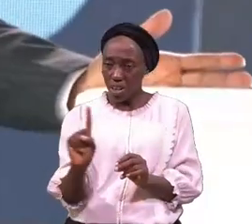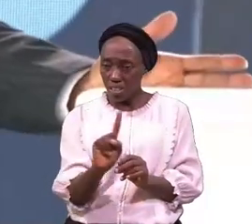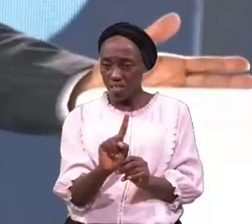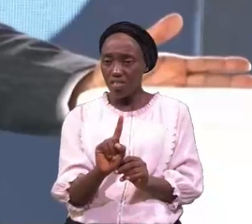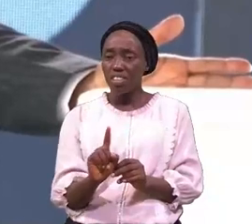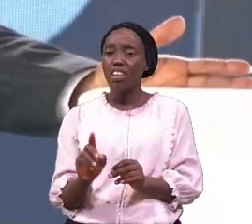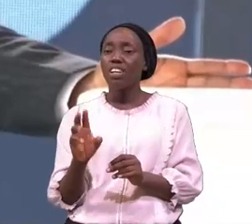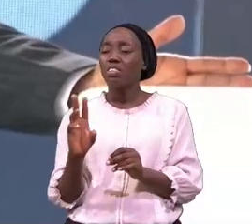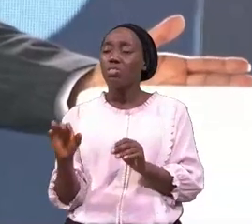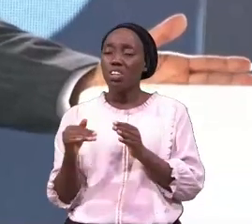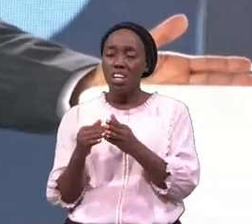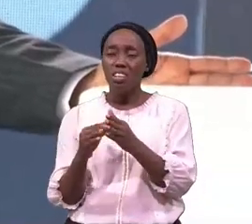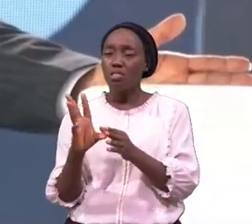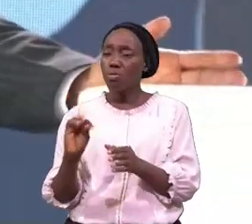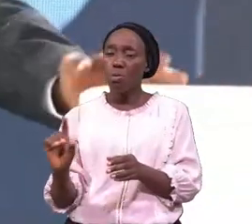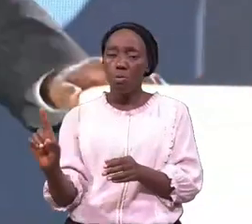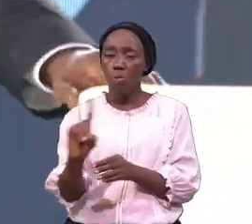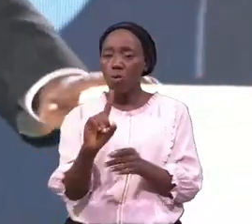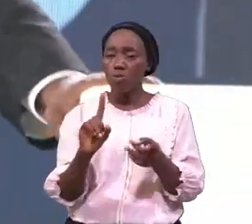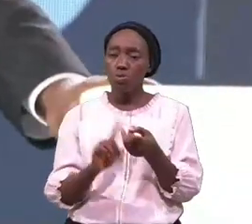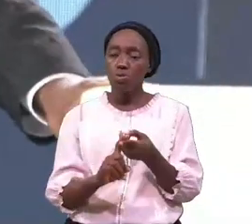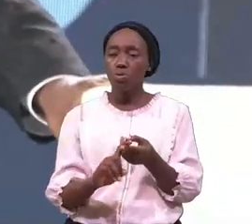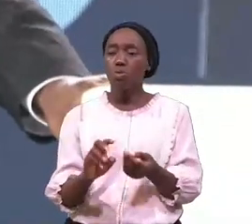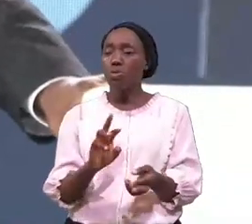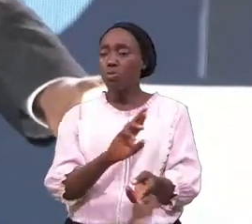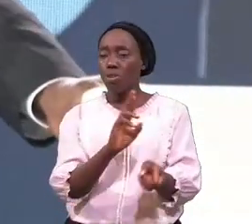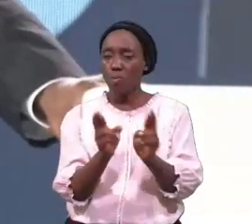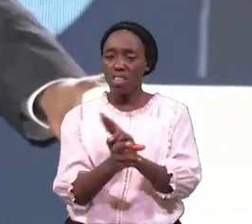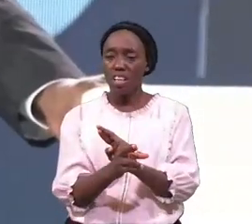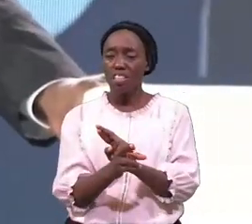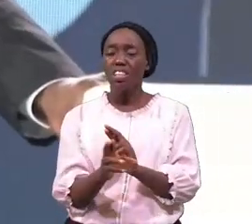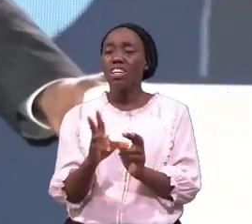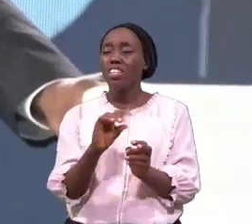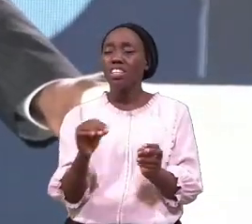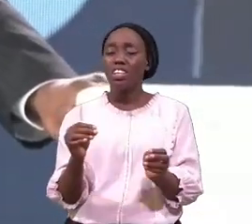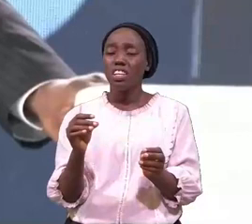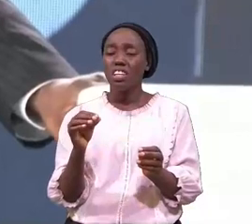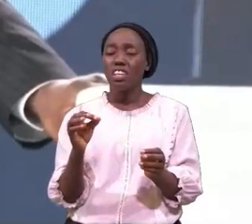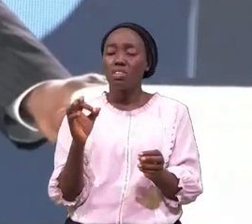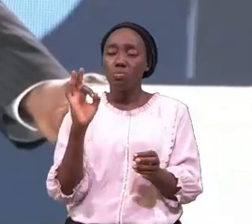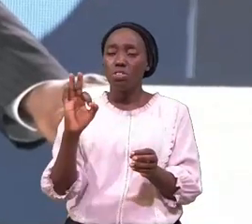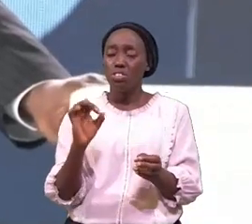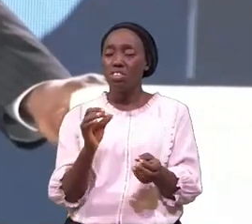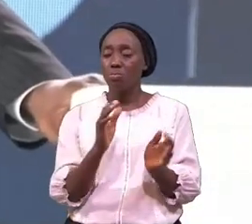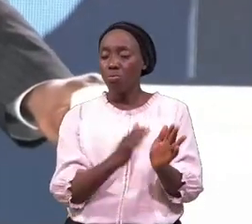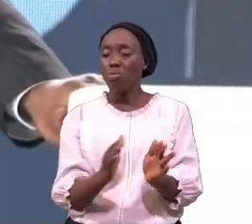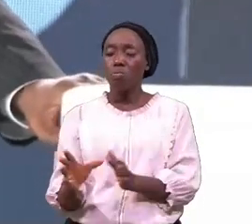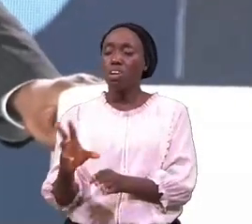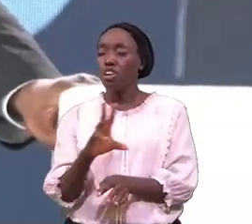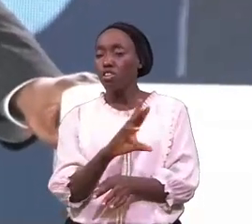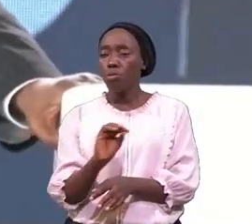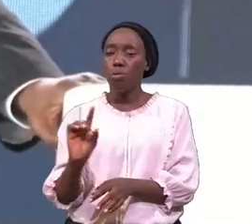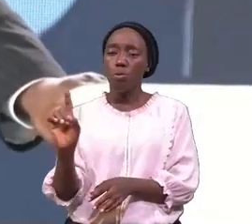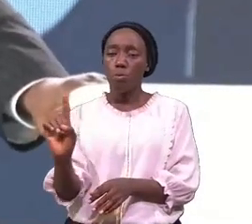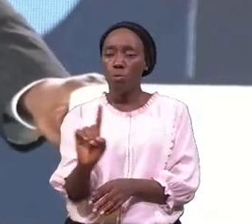la prédication ne conduit personne à la repentance, et elle ne prépare personne pour le ciel.